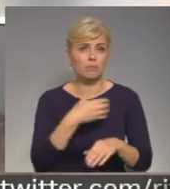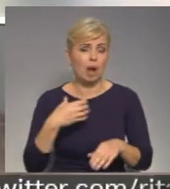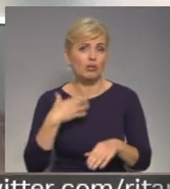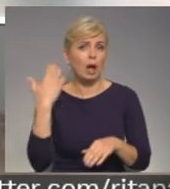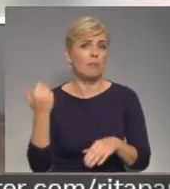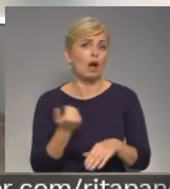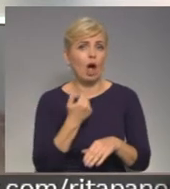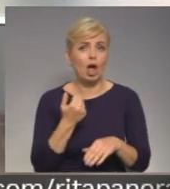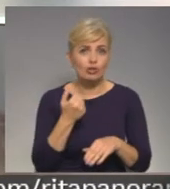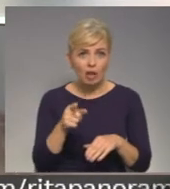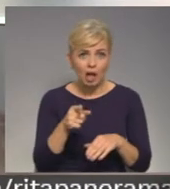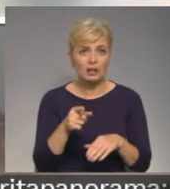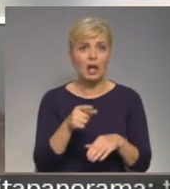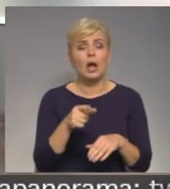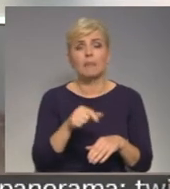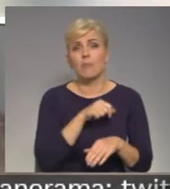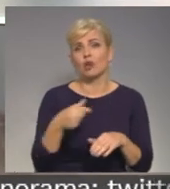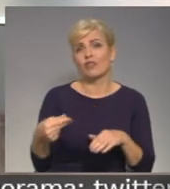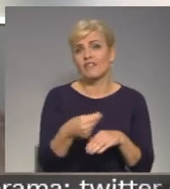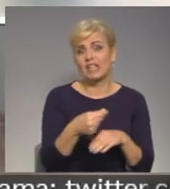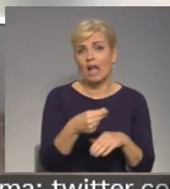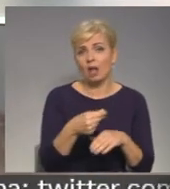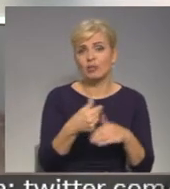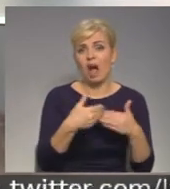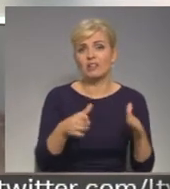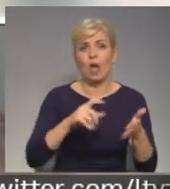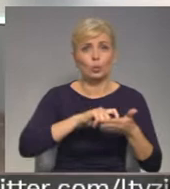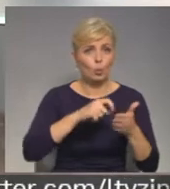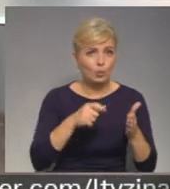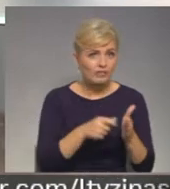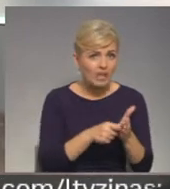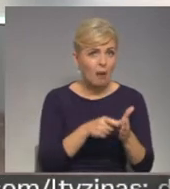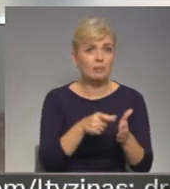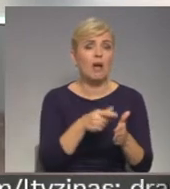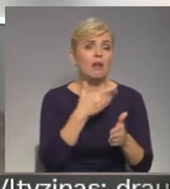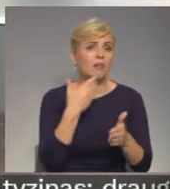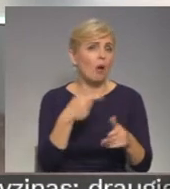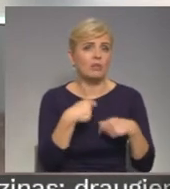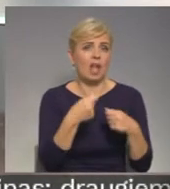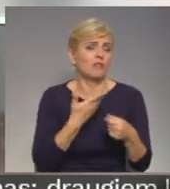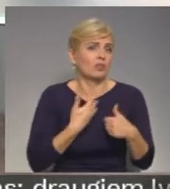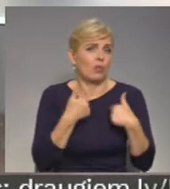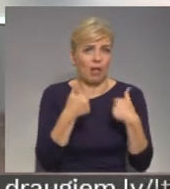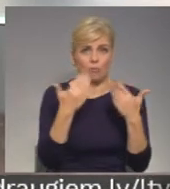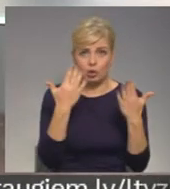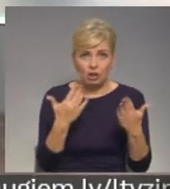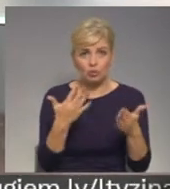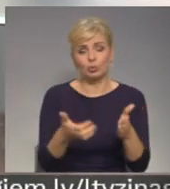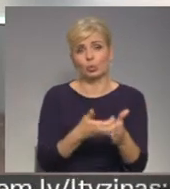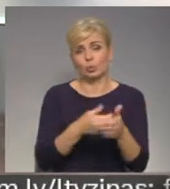durvis pašfinansētam kabinetam, taču tas nav devis cerēto rezultātu, jo trūkst speciālistu. Vairāk Vidzemes televīzija.